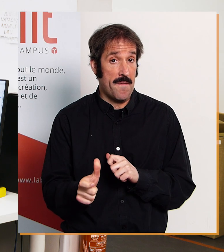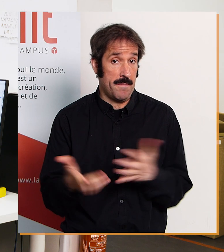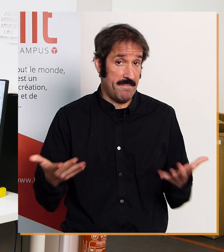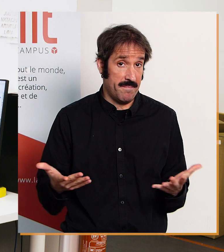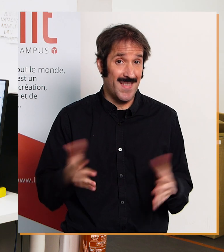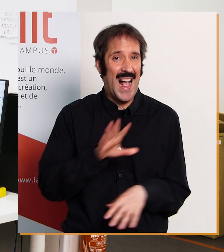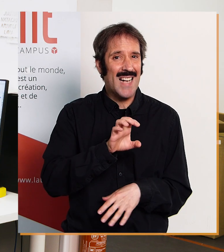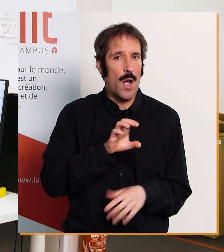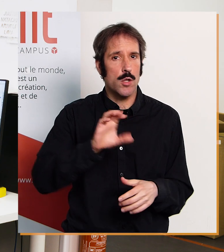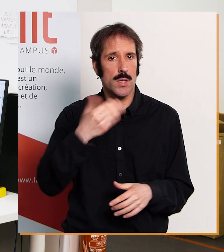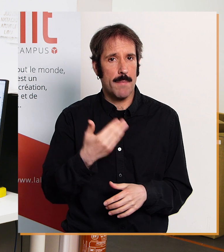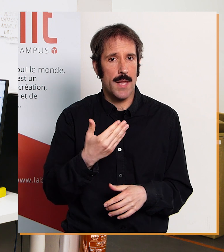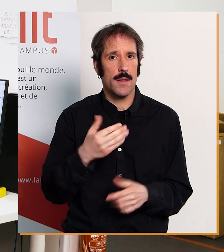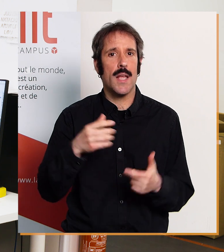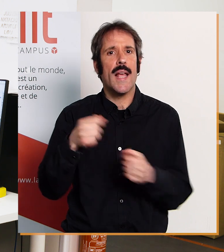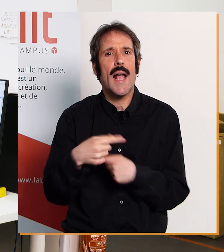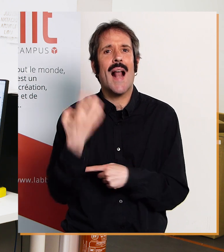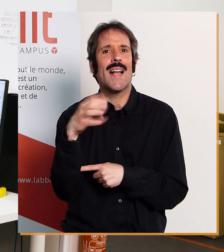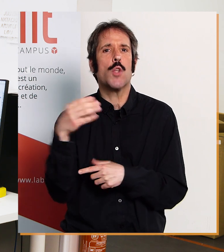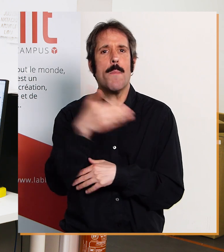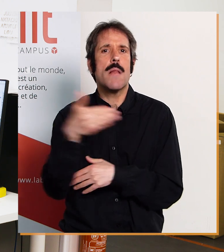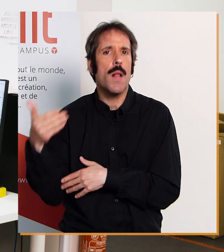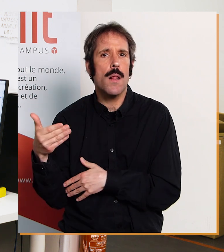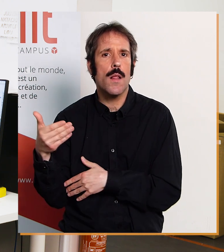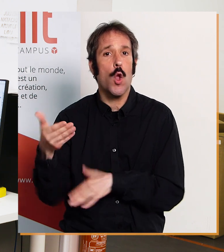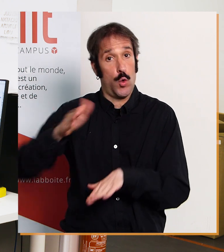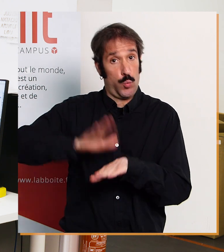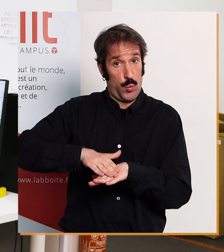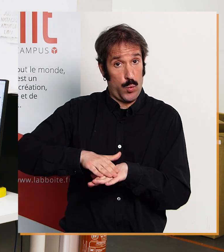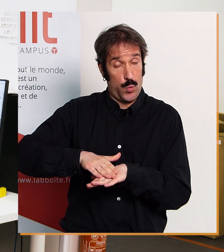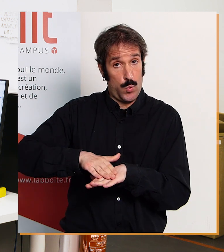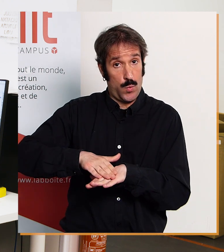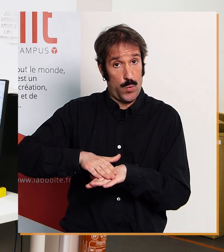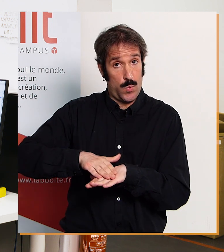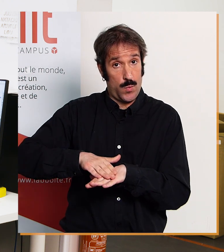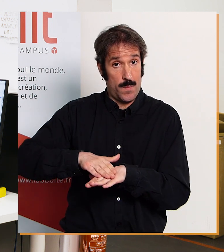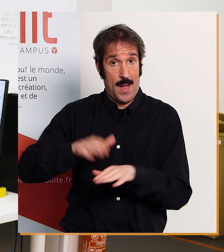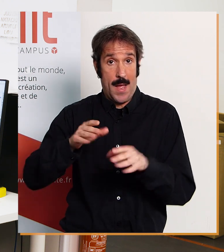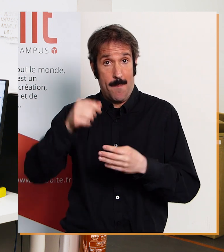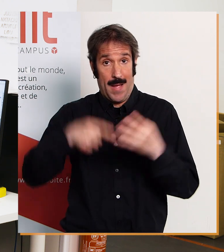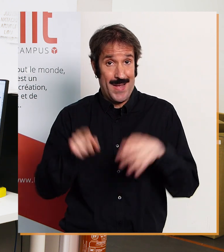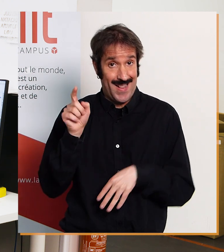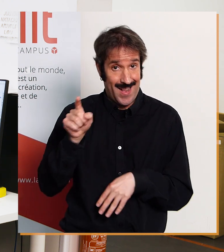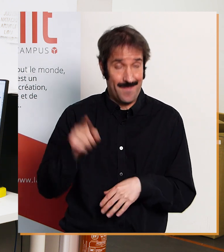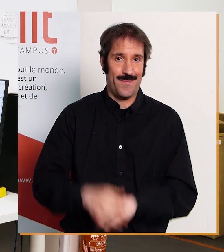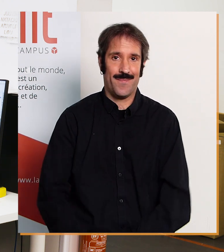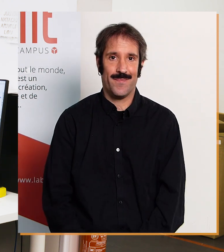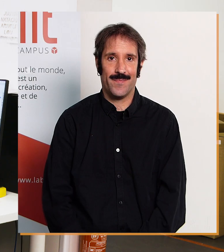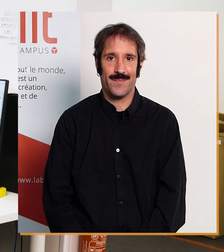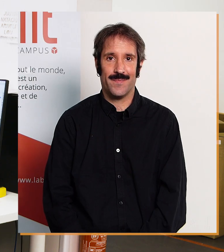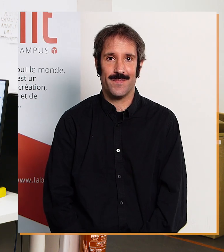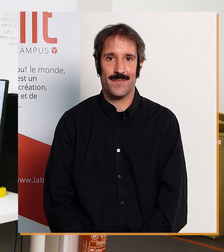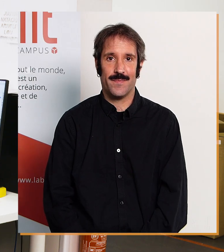Ensuite, nous allons reporter donc nos 40 cm qui correspondent à 400 mm sur notre paramètre ici